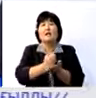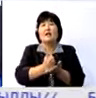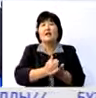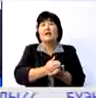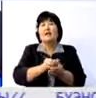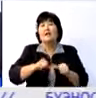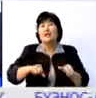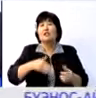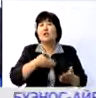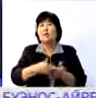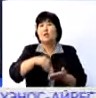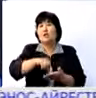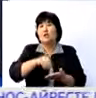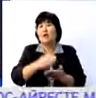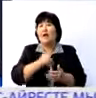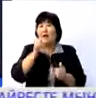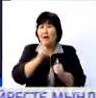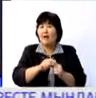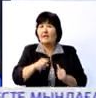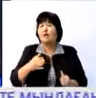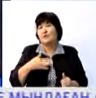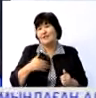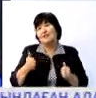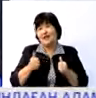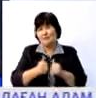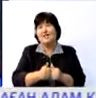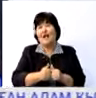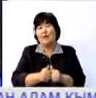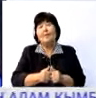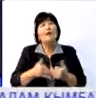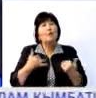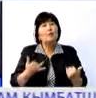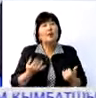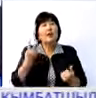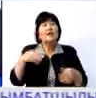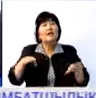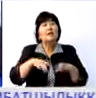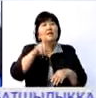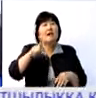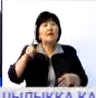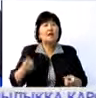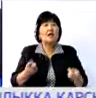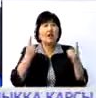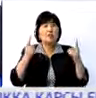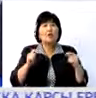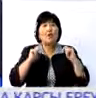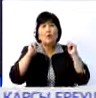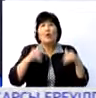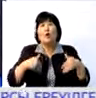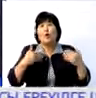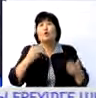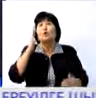белсенді мүшелерінің бірі әрдайым біздің жанымызда. Бүгінгі екі бірдей азаматтың мерейтойы құтты болсын дей